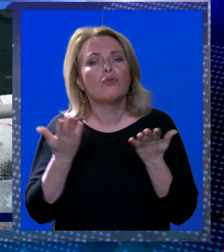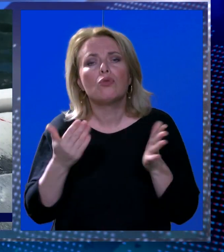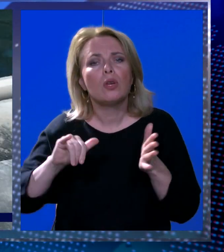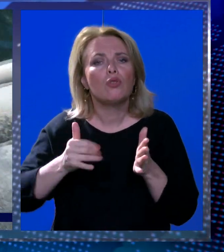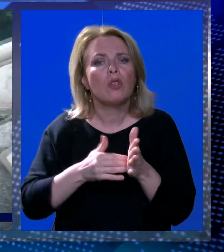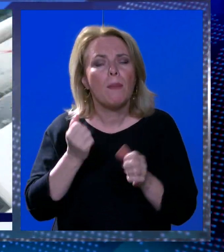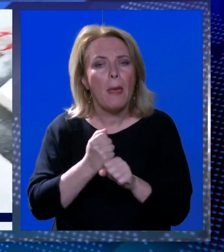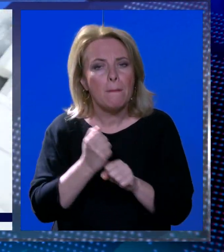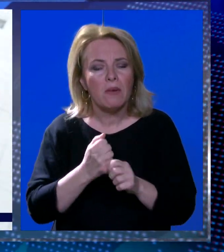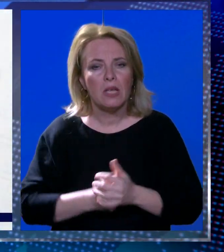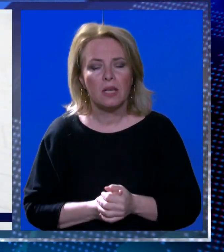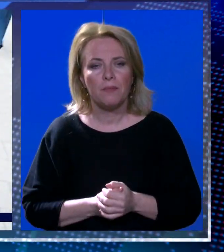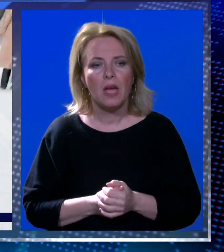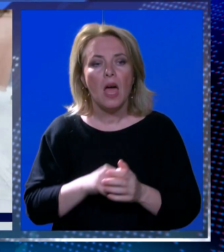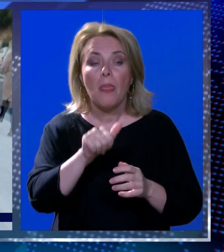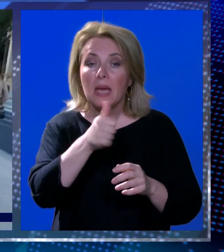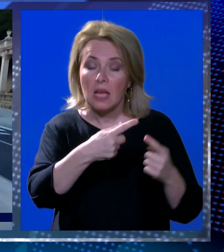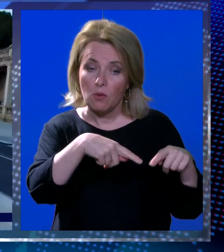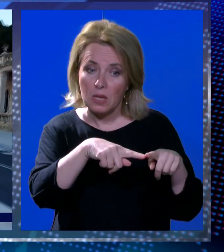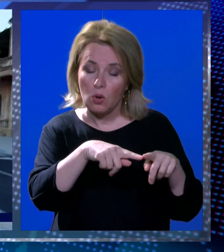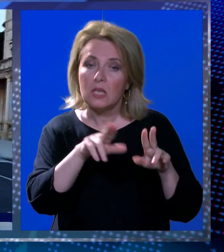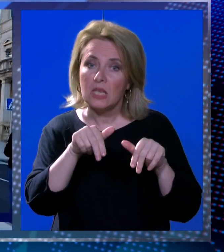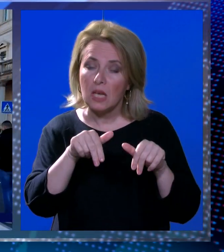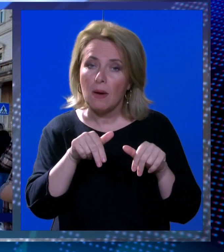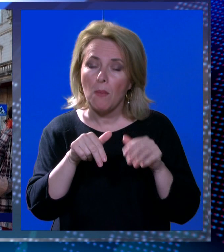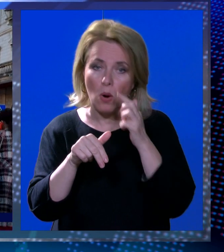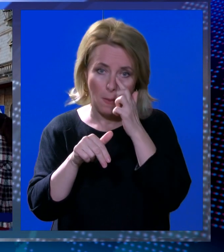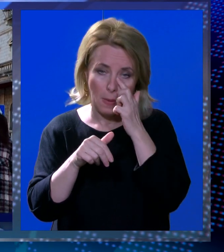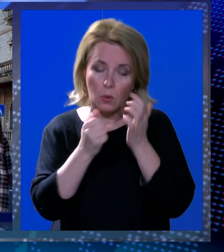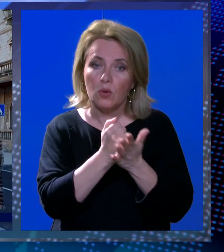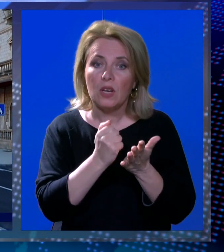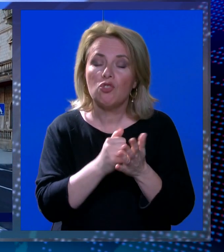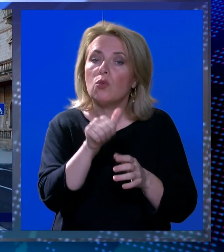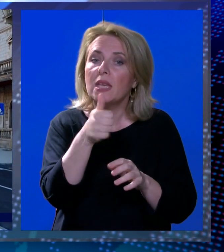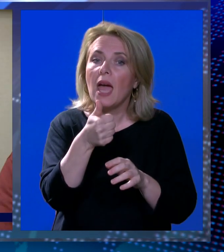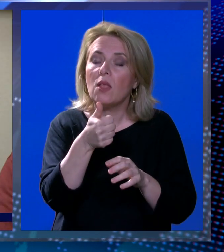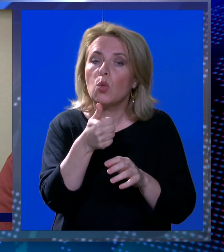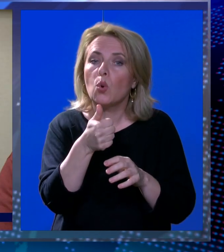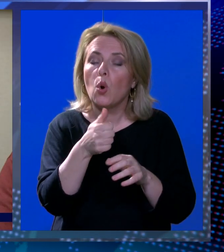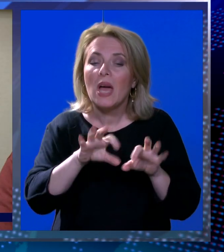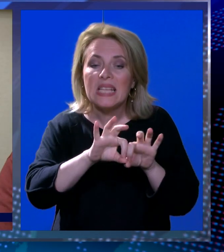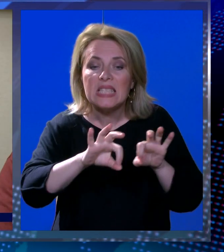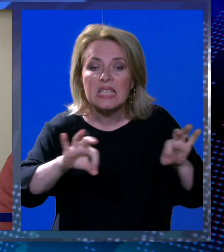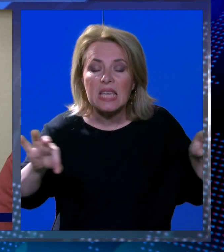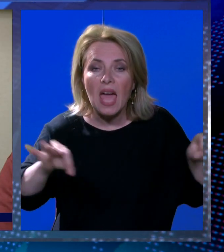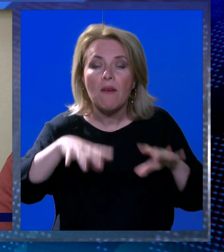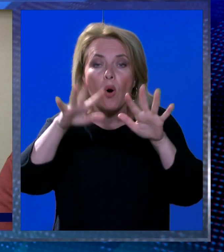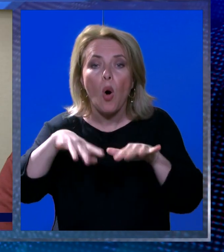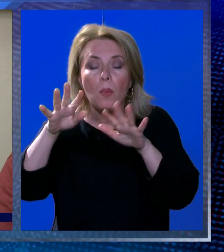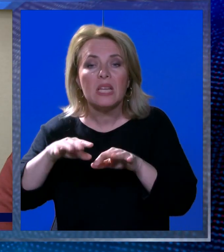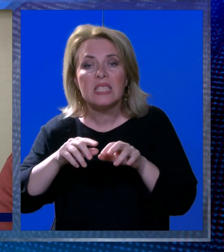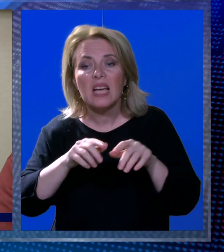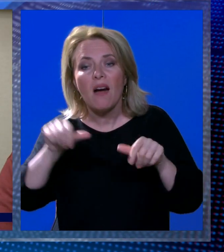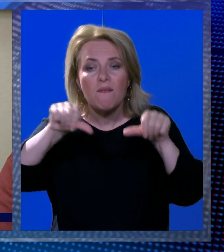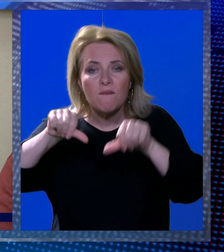još treba napraviti. Dakle, na jednoj dionici imamo utvrđenu jednu cijev